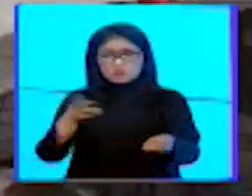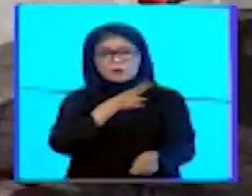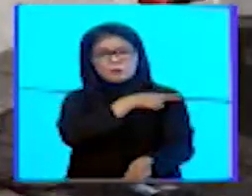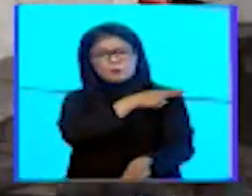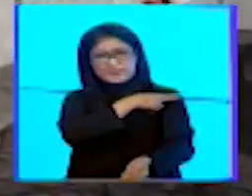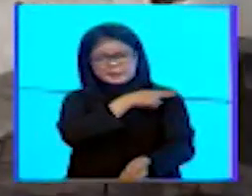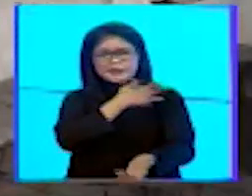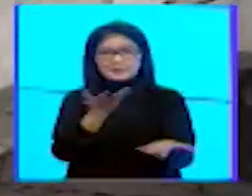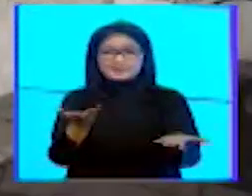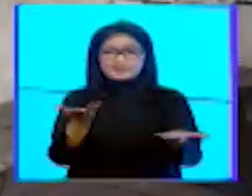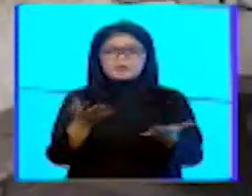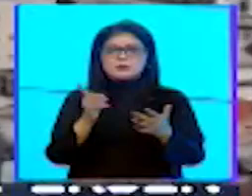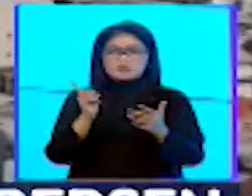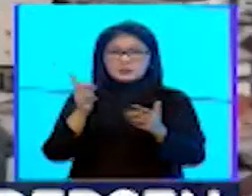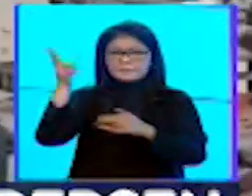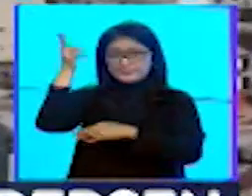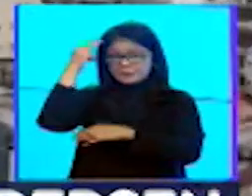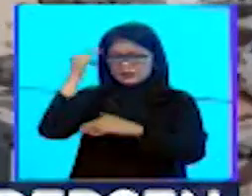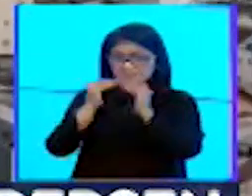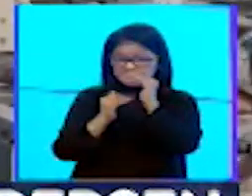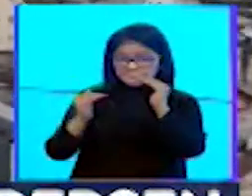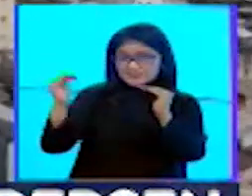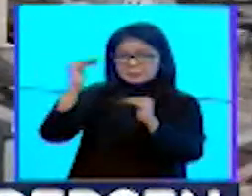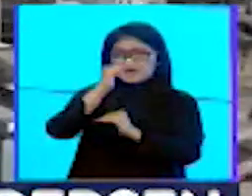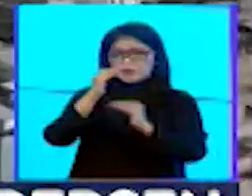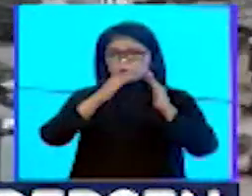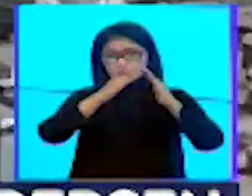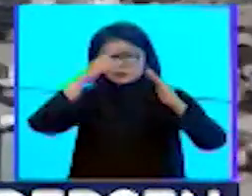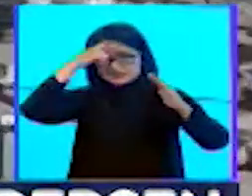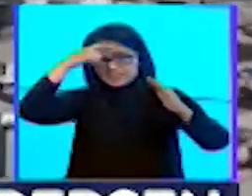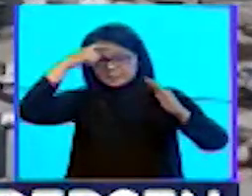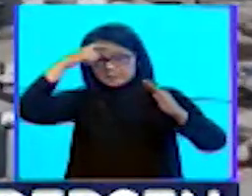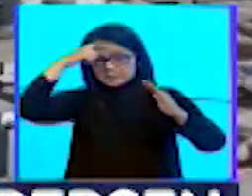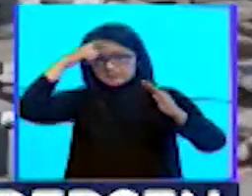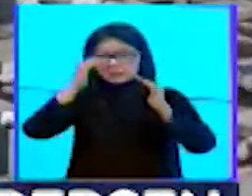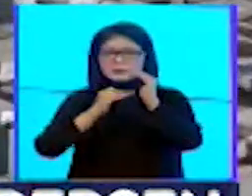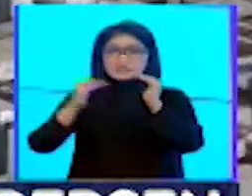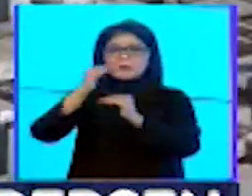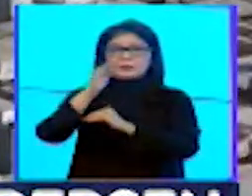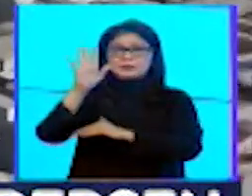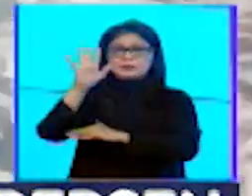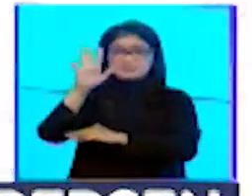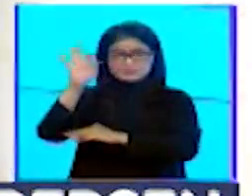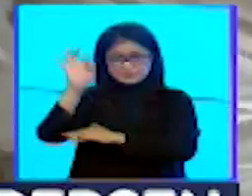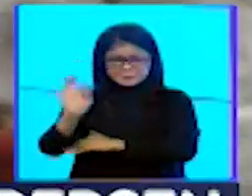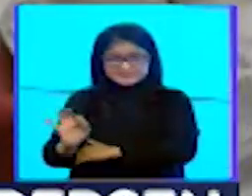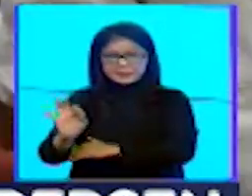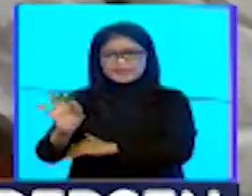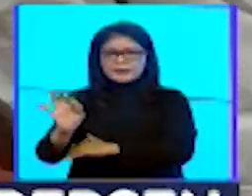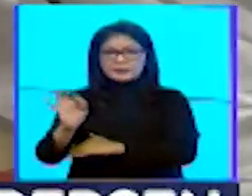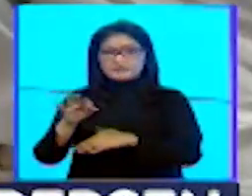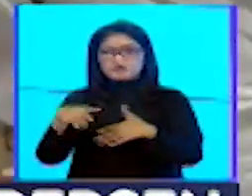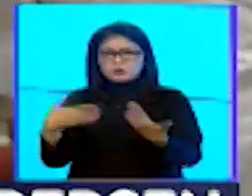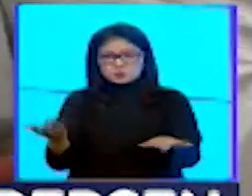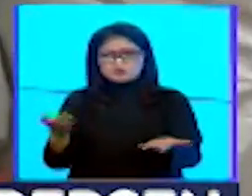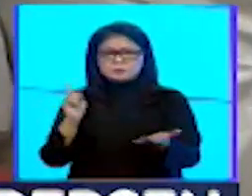Sementara itu pemerintah meningkatkan kapasitas rumah sakit rujukan COVID-19 hingga 40% di kawasan zona merah dengan tingkat bed